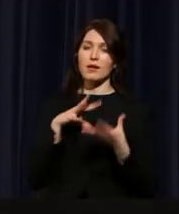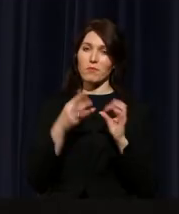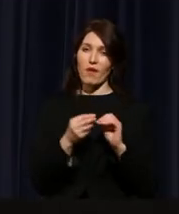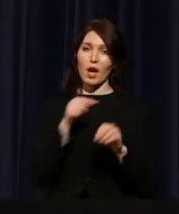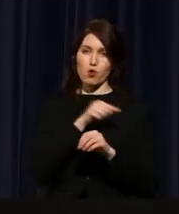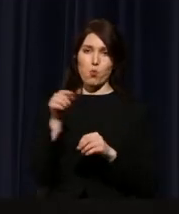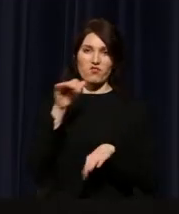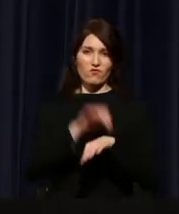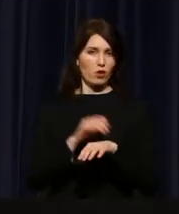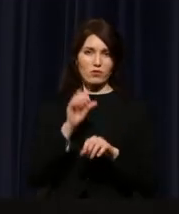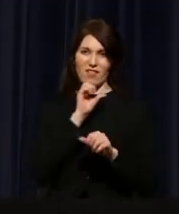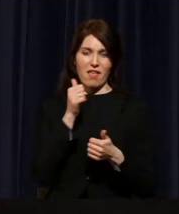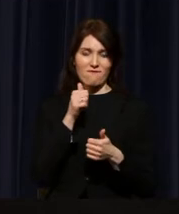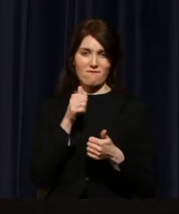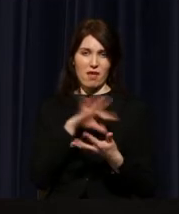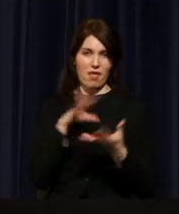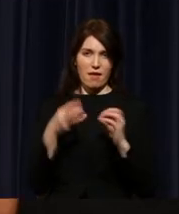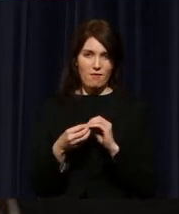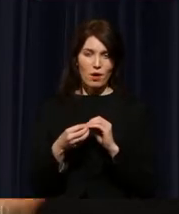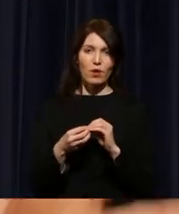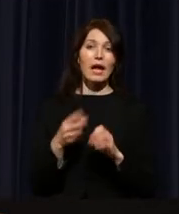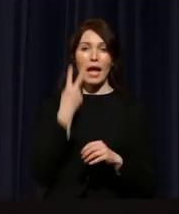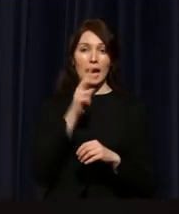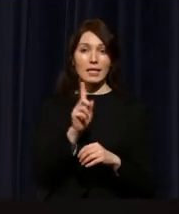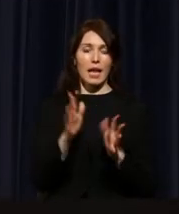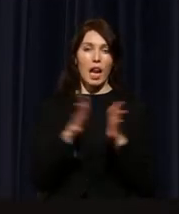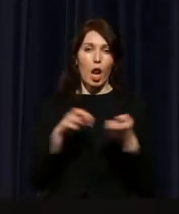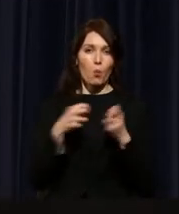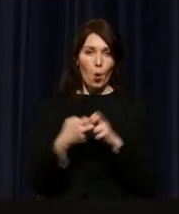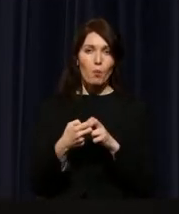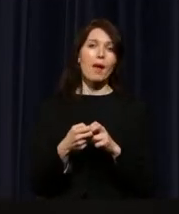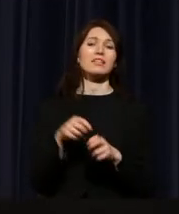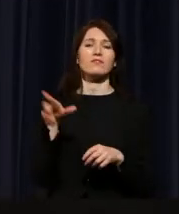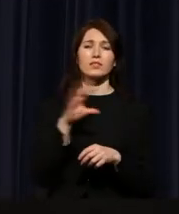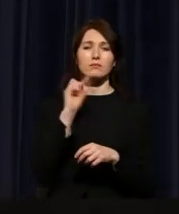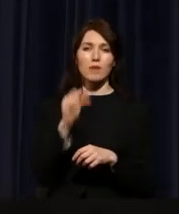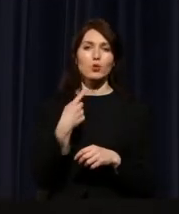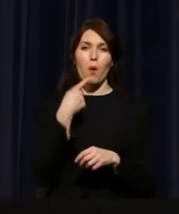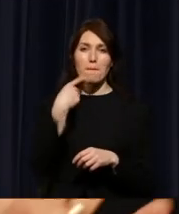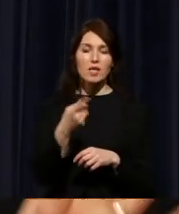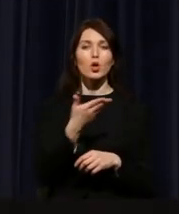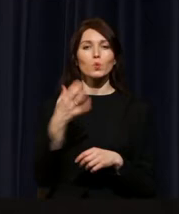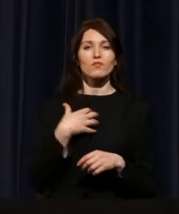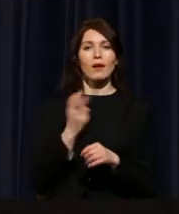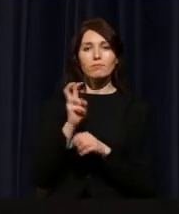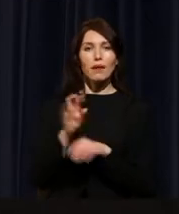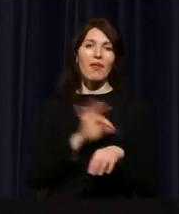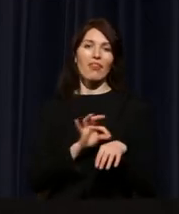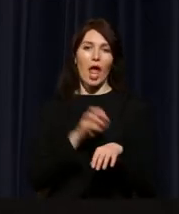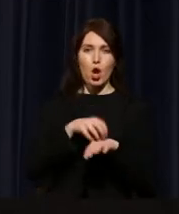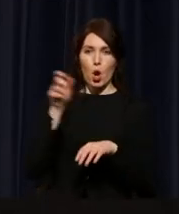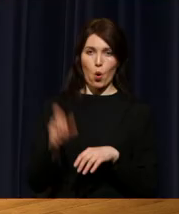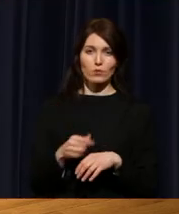viņš nevar neņemt vērā, un ja viņš redz, ka tur ir liels problēmas, tad minimums, ko viņš pasaka, jums vajadzētu aiziet pie neirologa.